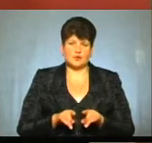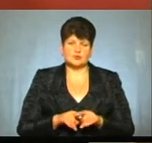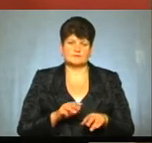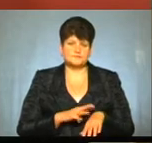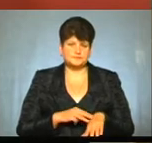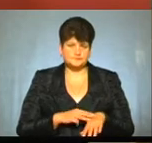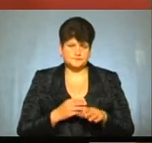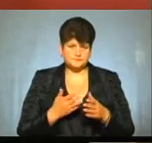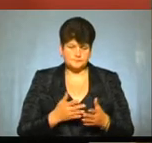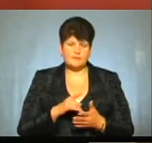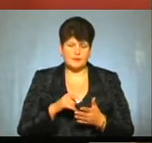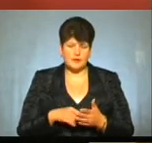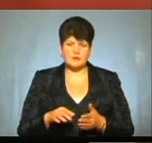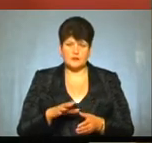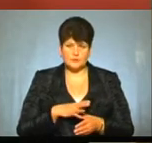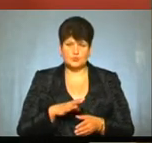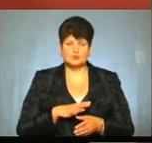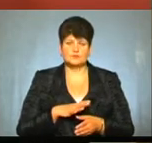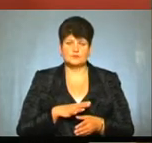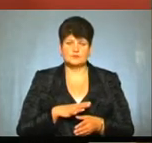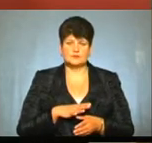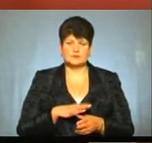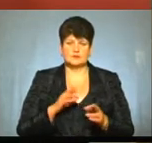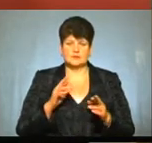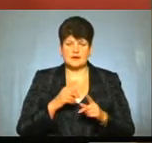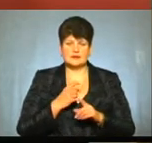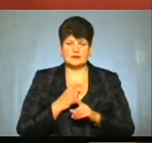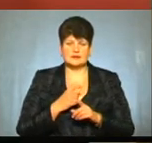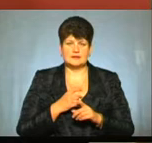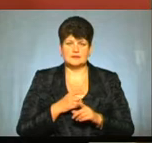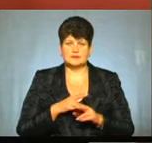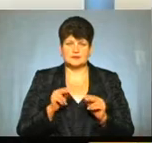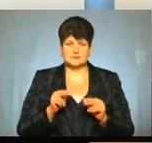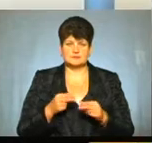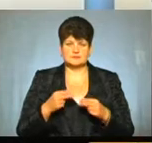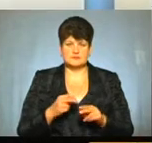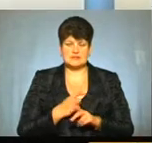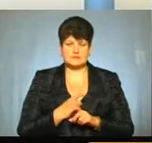же ж самих правоохоронних органів, піднімалось питання щодо нелегального спирту і